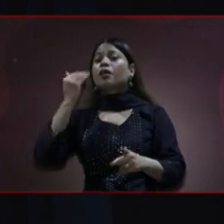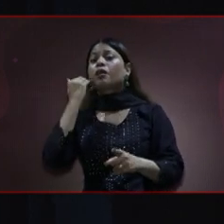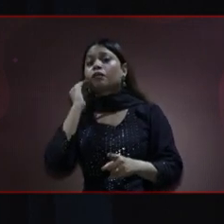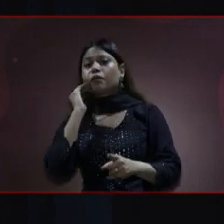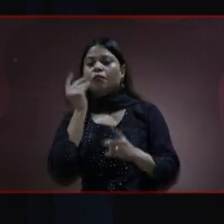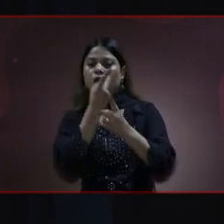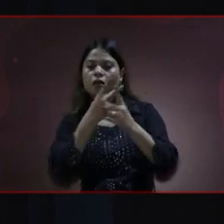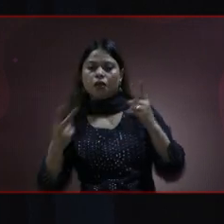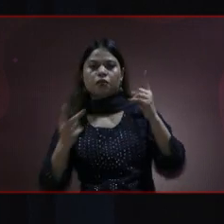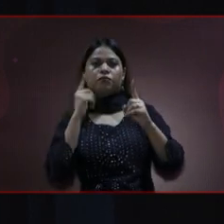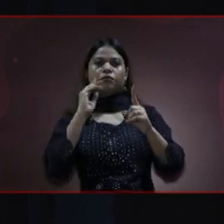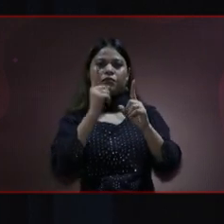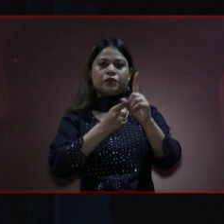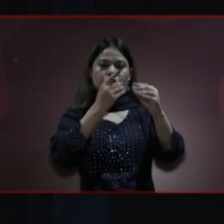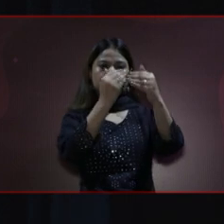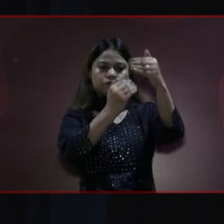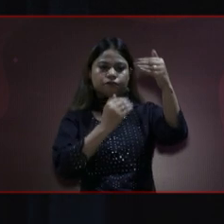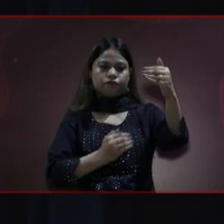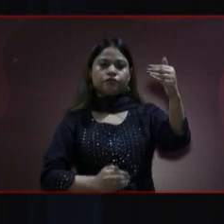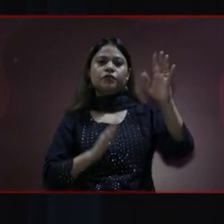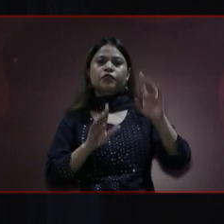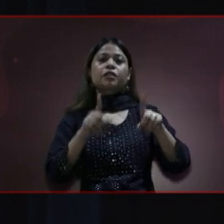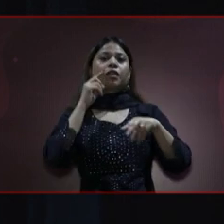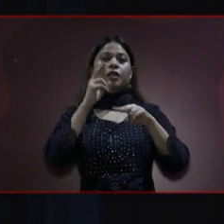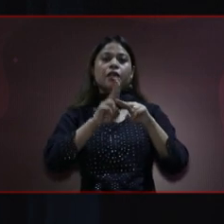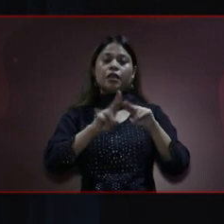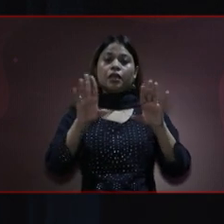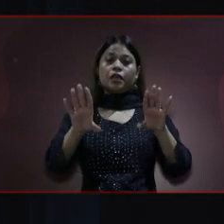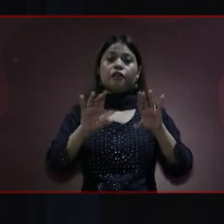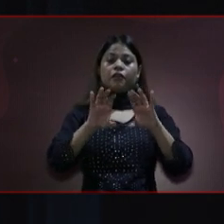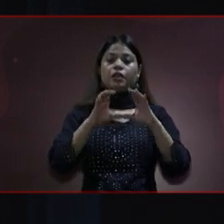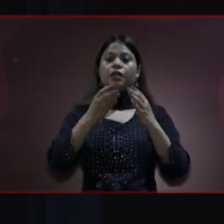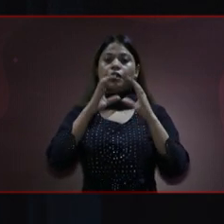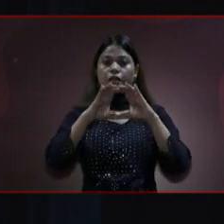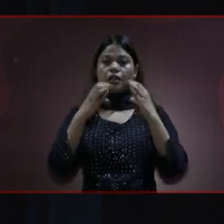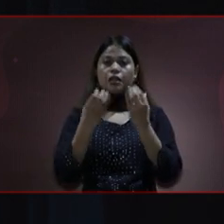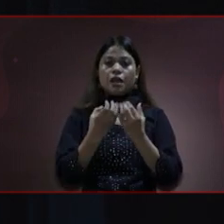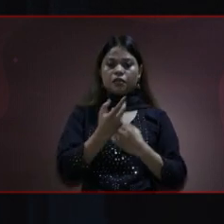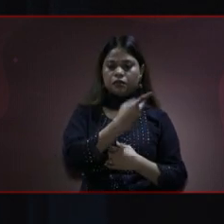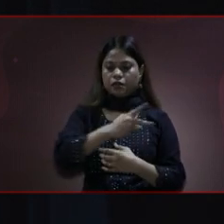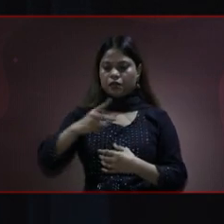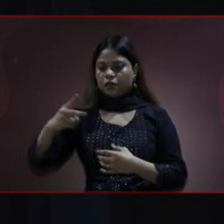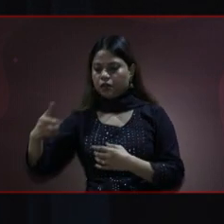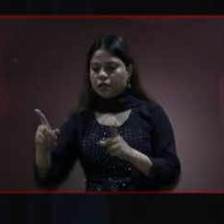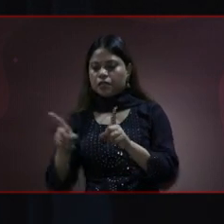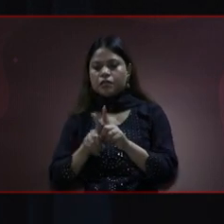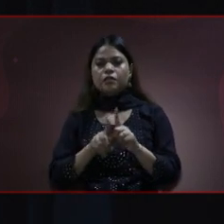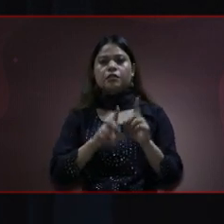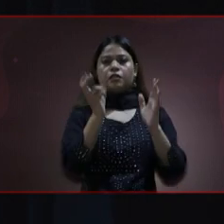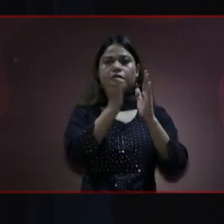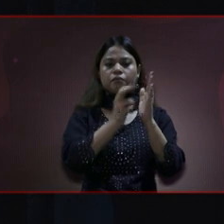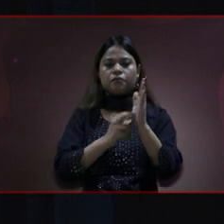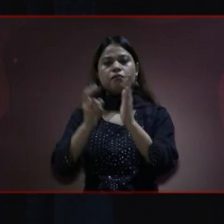अगर 2-3 बैच के बच्चे हैं तो 2-3 बैच की किताब भी पेरेंट्स इकट्ठा खरीद सकते हैं अमेजोन की